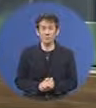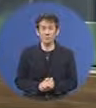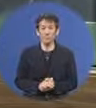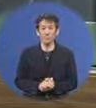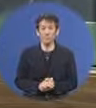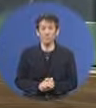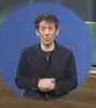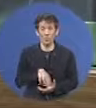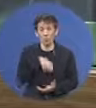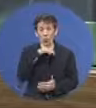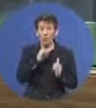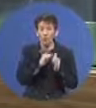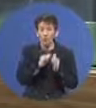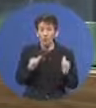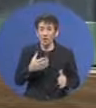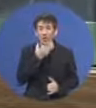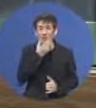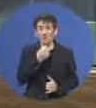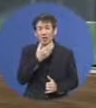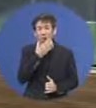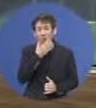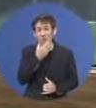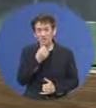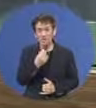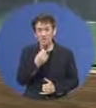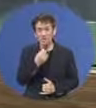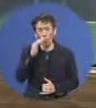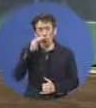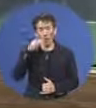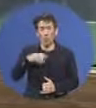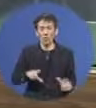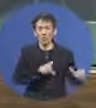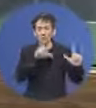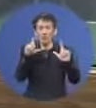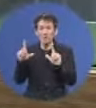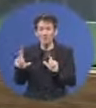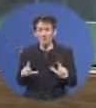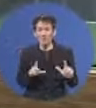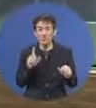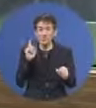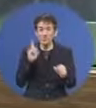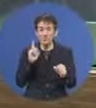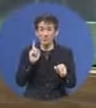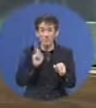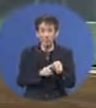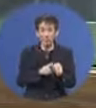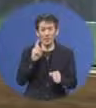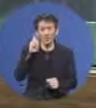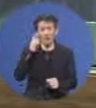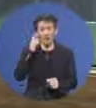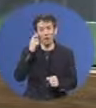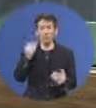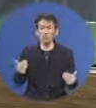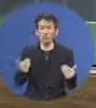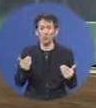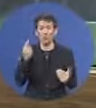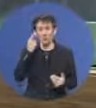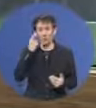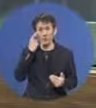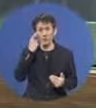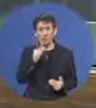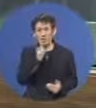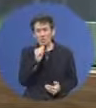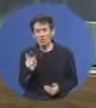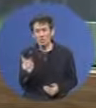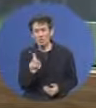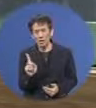で高齢者が幸せに、和歌山で暮らしていけるというふうにこう考えておかないといけない、はい、何が足りない